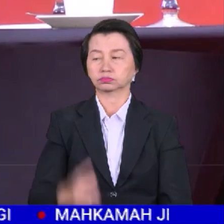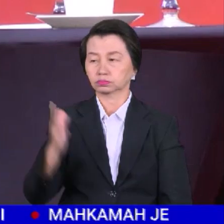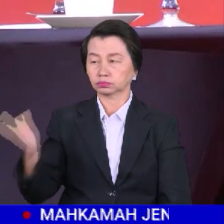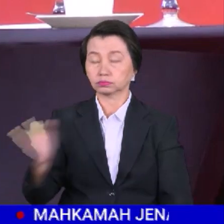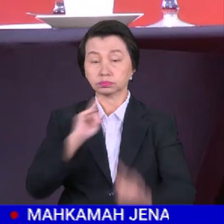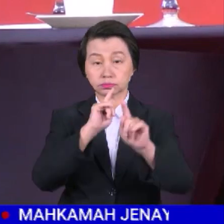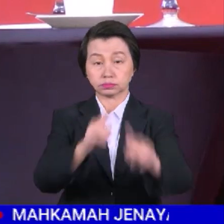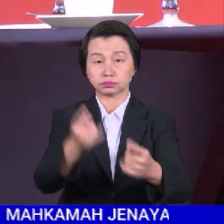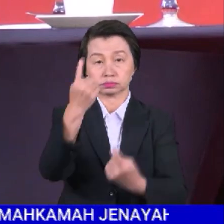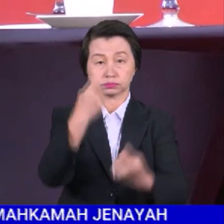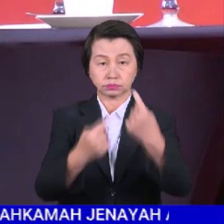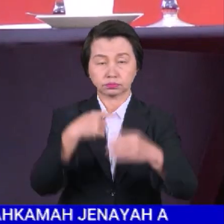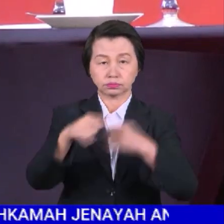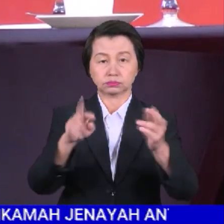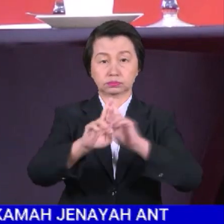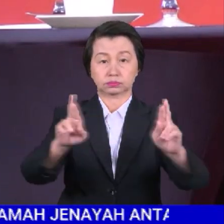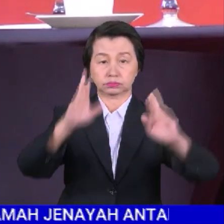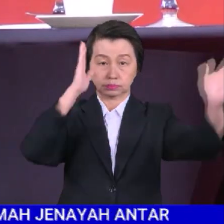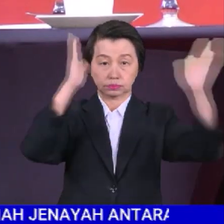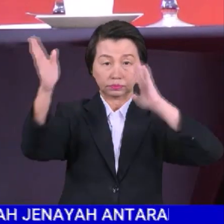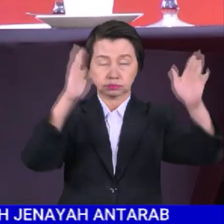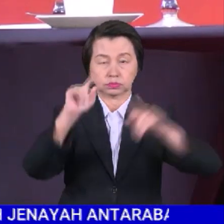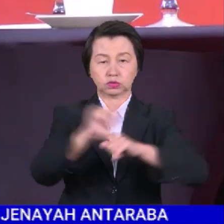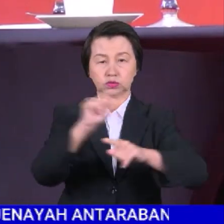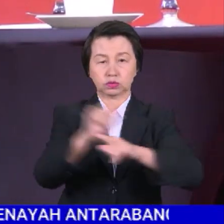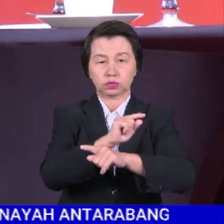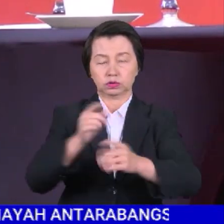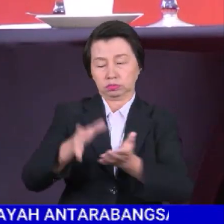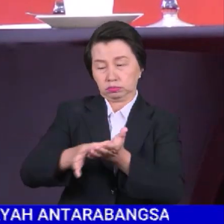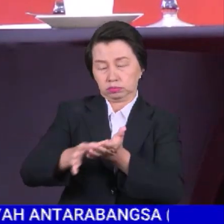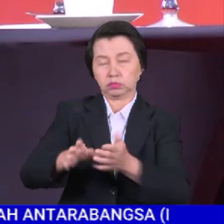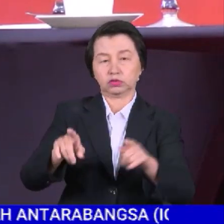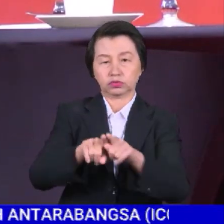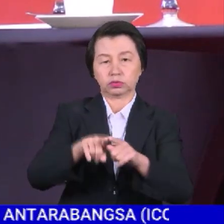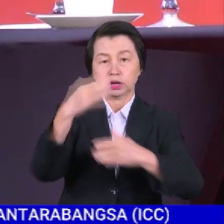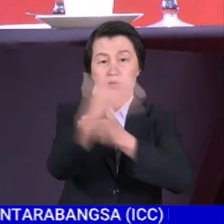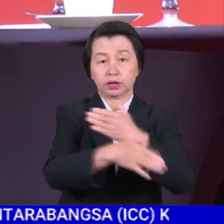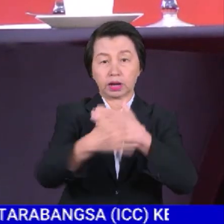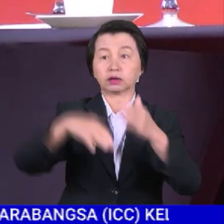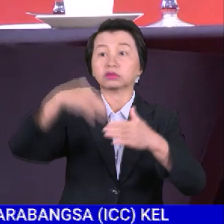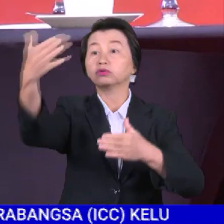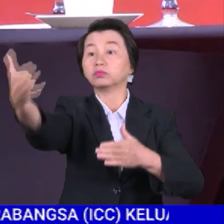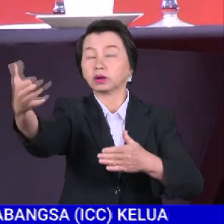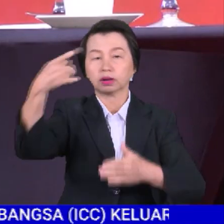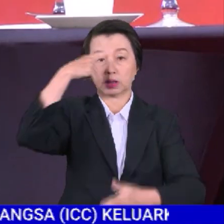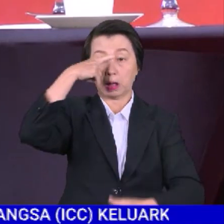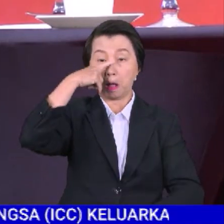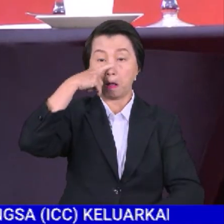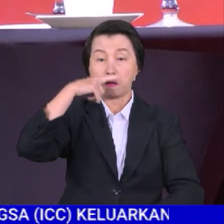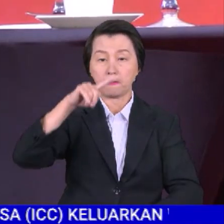Beliau menjawab pertanyaan berhubung kesediaan Malaysia menggunakan kanabis seperti negara jiran Thailand.